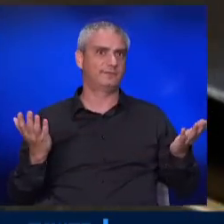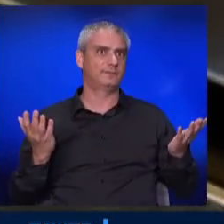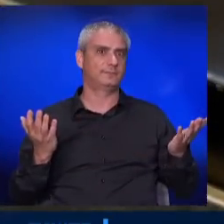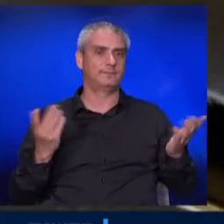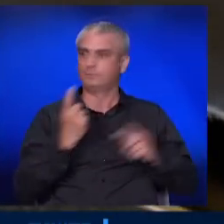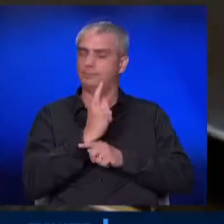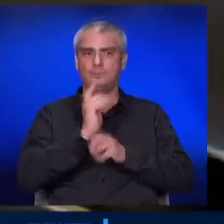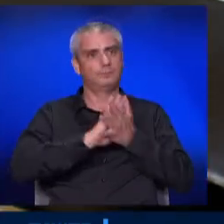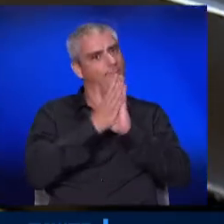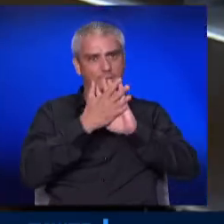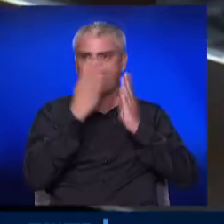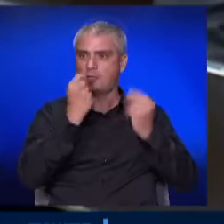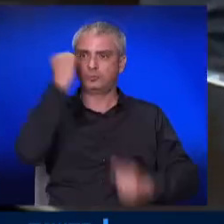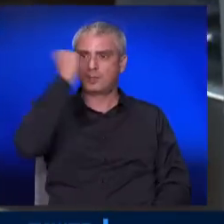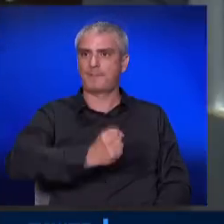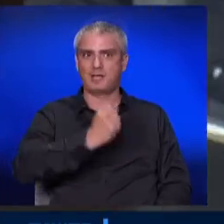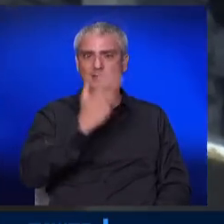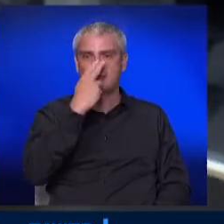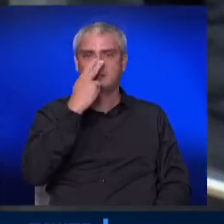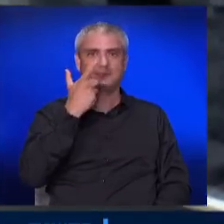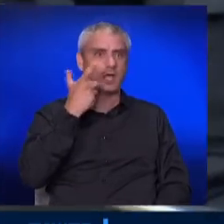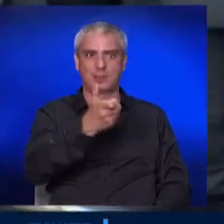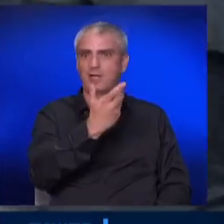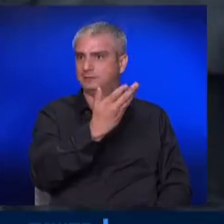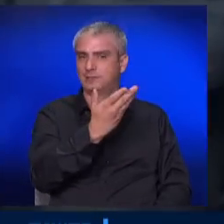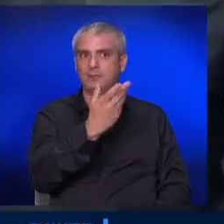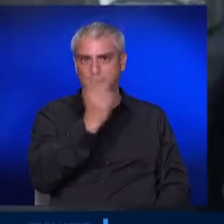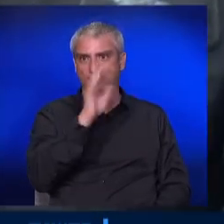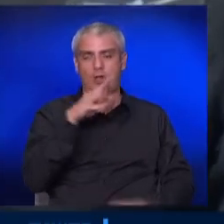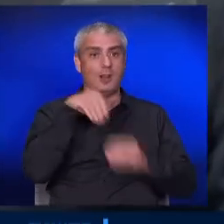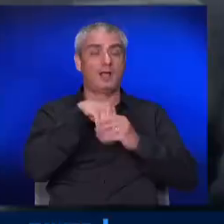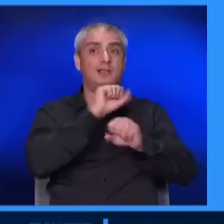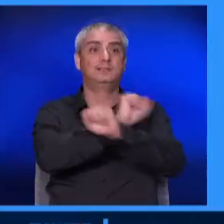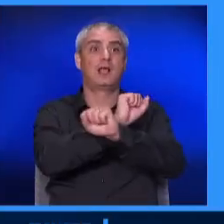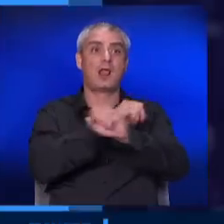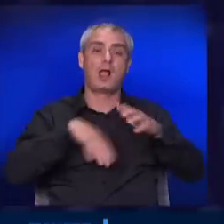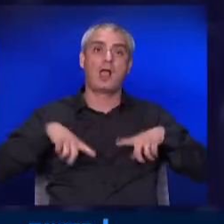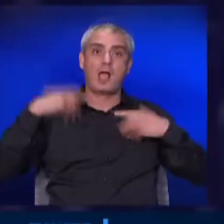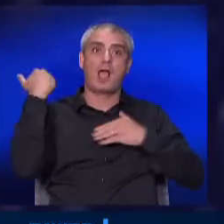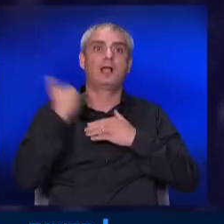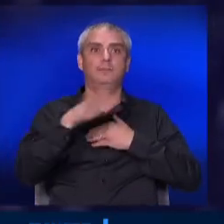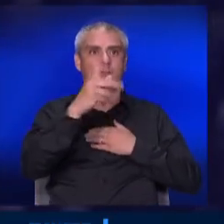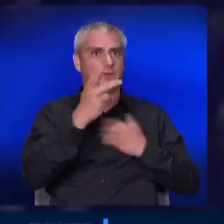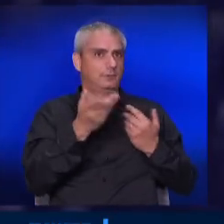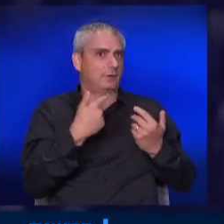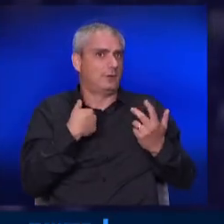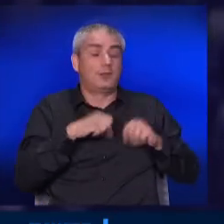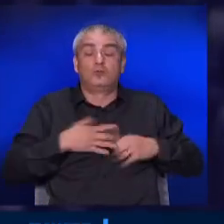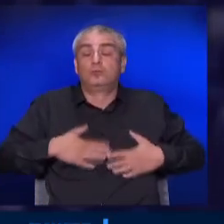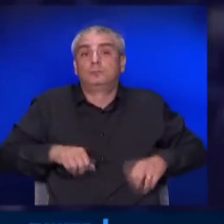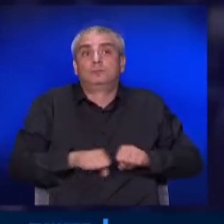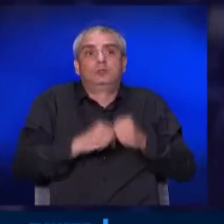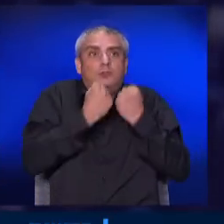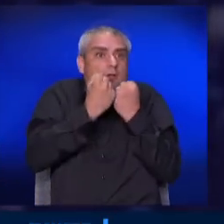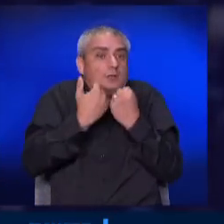רגע הפך לחשוד ברצח ובניסיון רצח, שעלול להיכנס לכלא עד סוף ימיו. אנחנו מרוסקים,